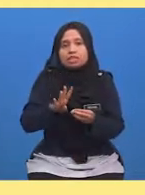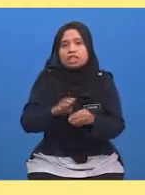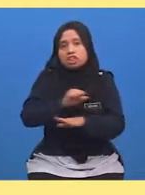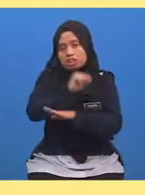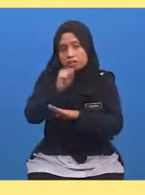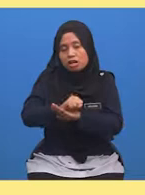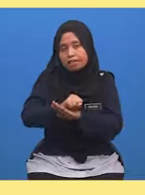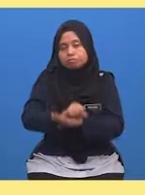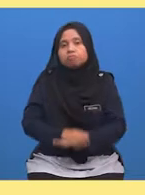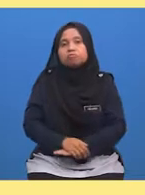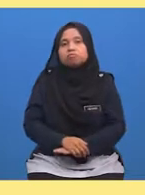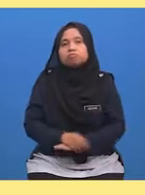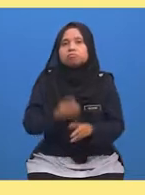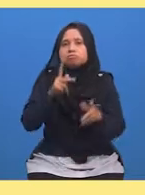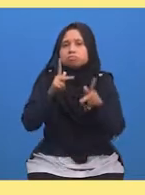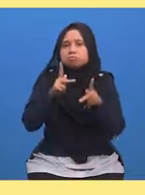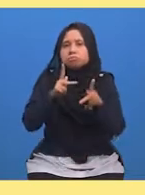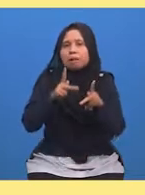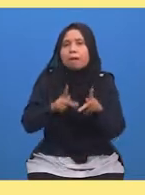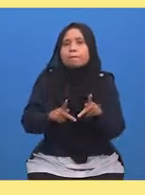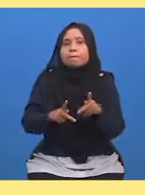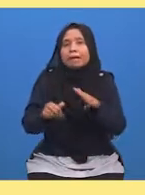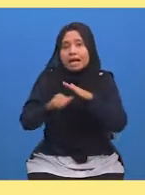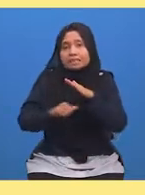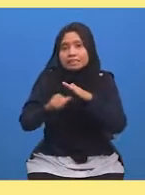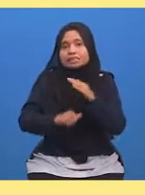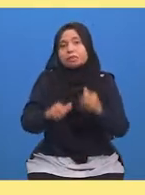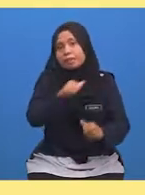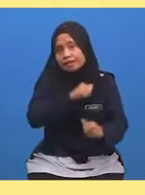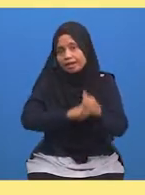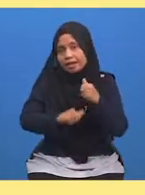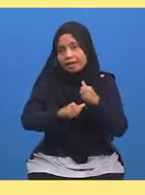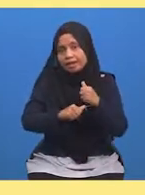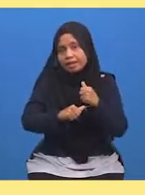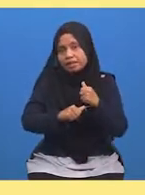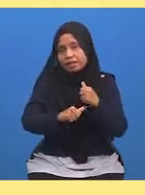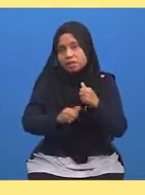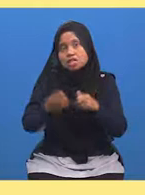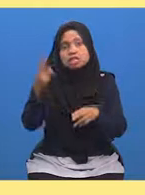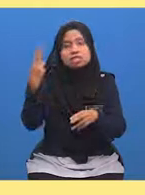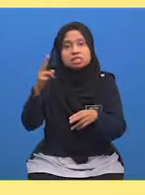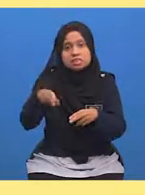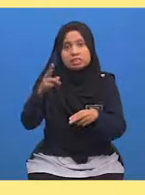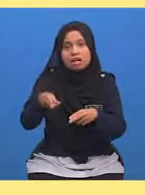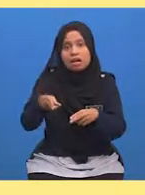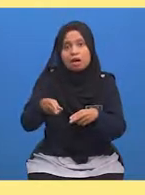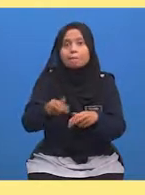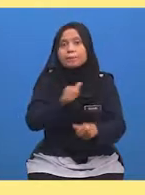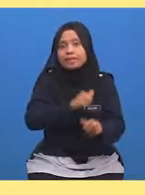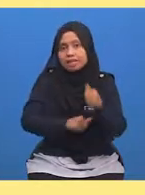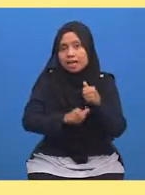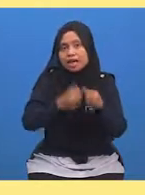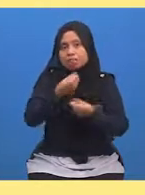syarikat, mengatakan pengasas perniagaan, sejarah perniagaan, bentuk